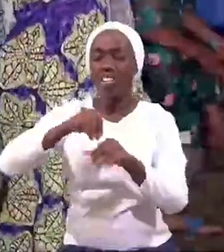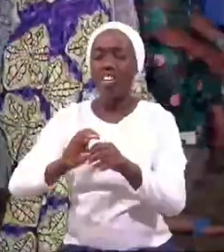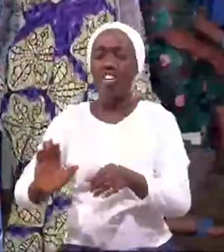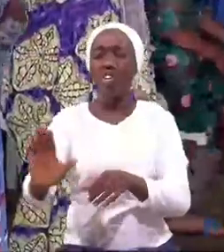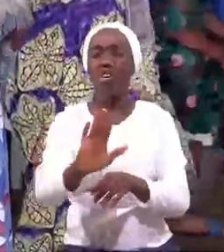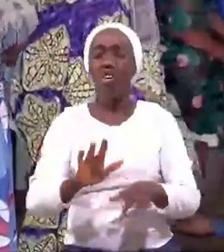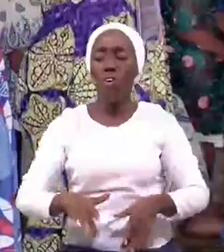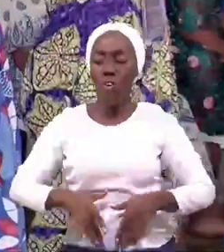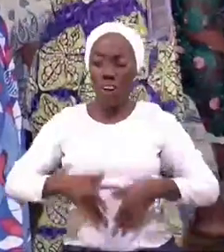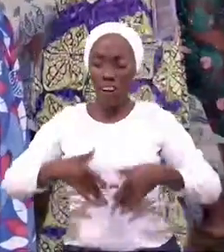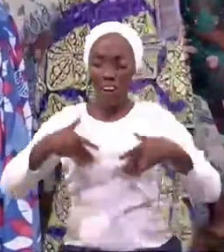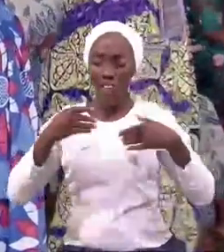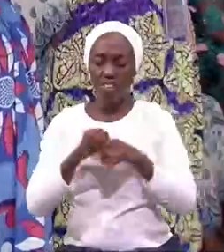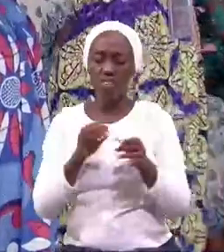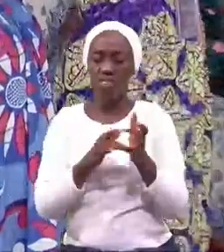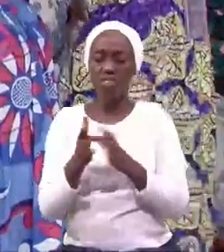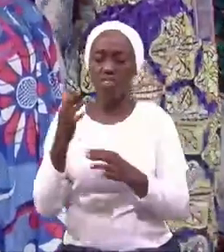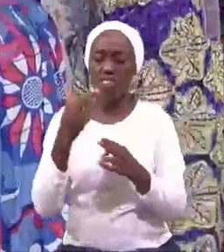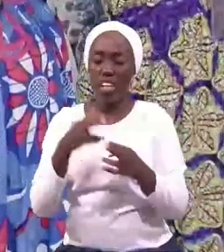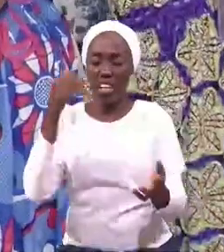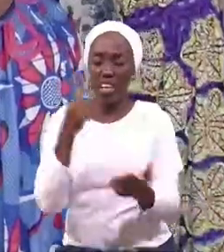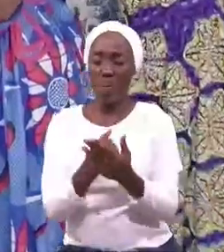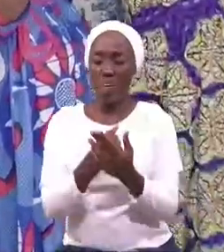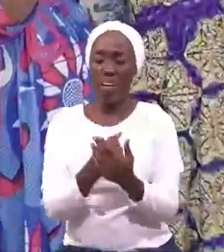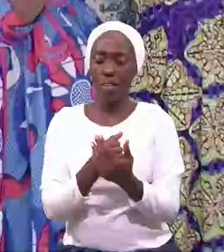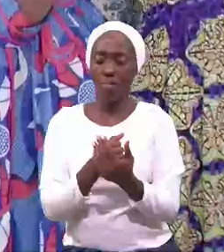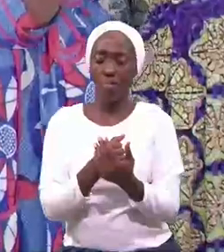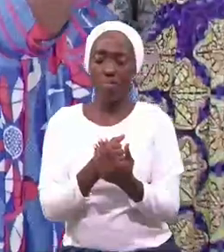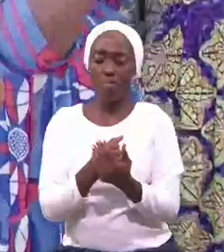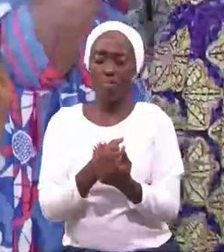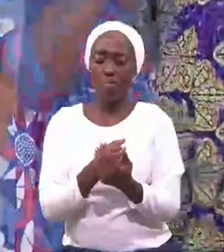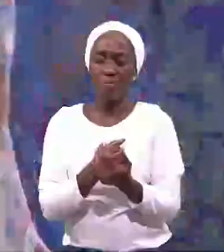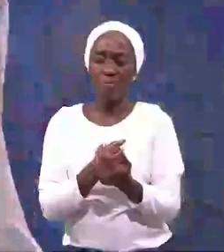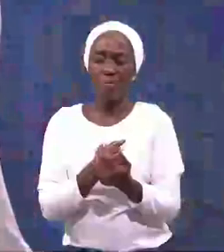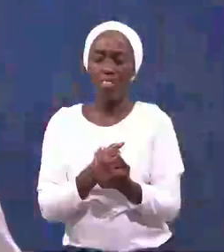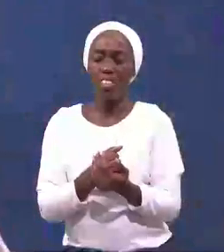une nouvelle onction dans chaque vie au nom de Jésus.